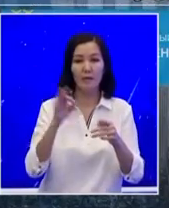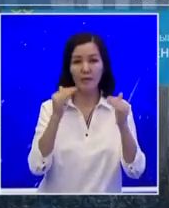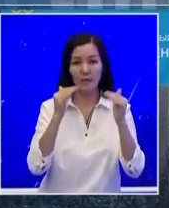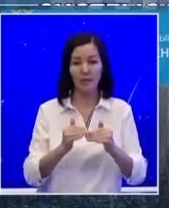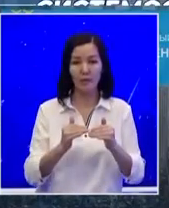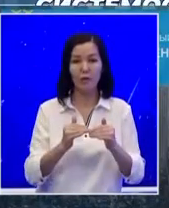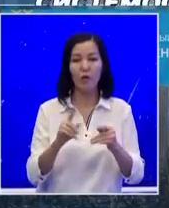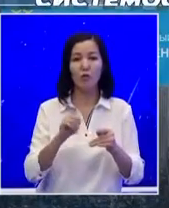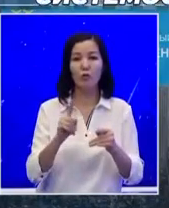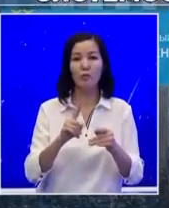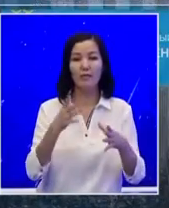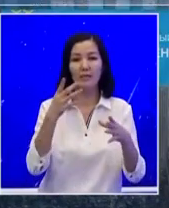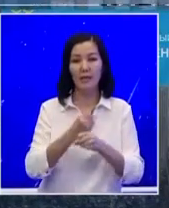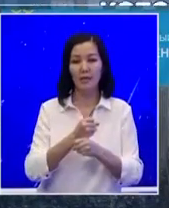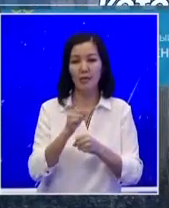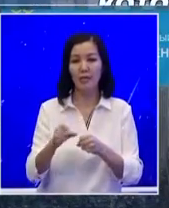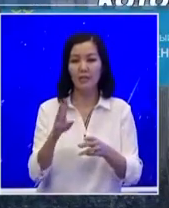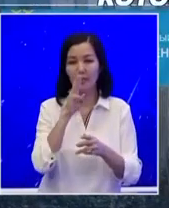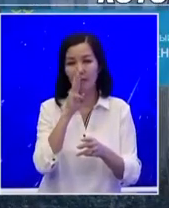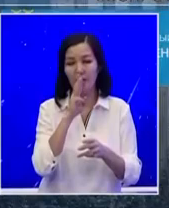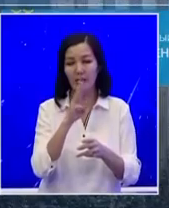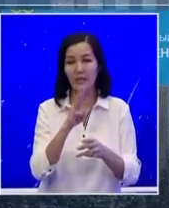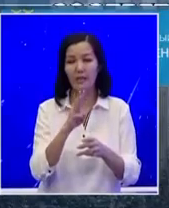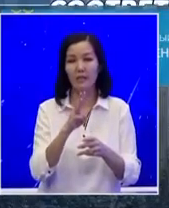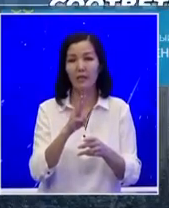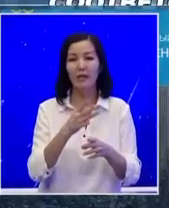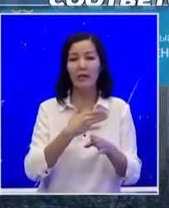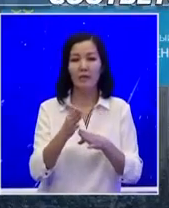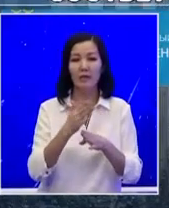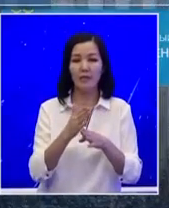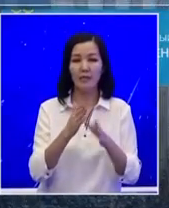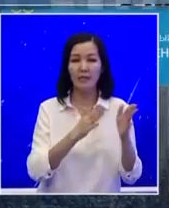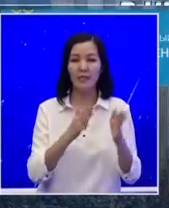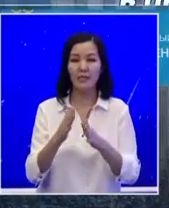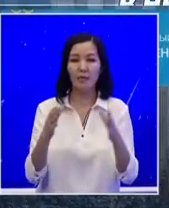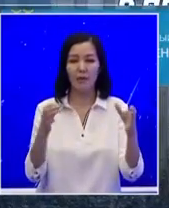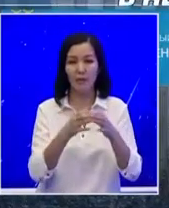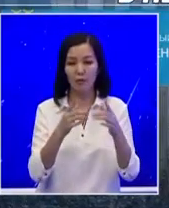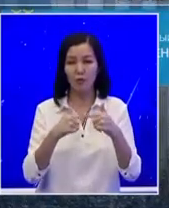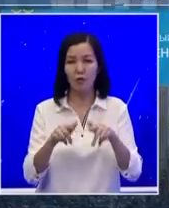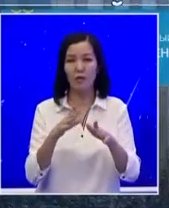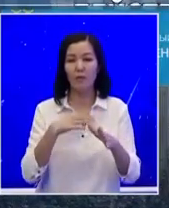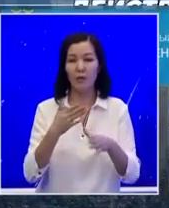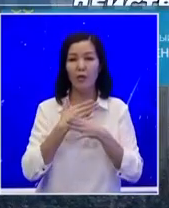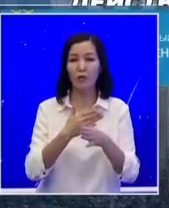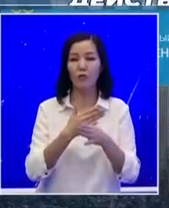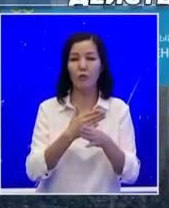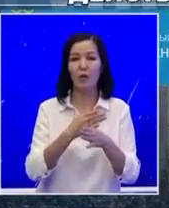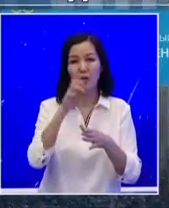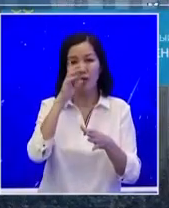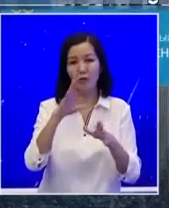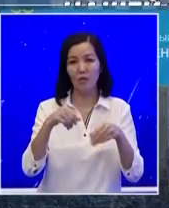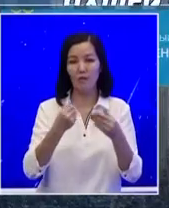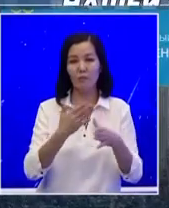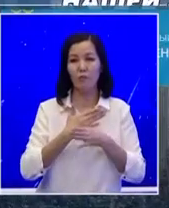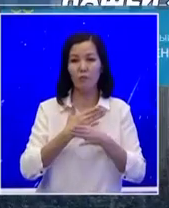Чтобы избежать сокращения людей и их зарплат, формируется реестр системообразующих компаний, которым будет оказана соответствующая